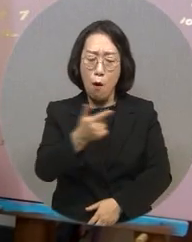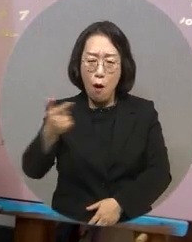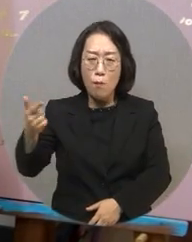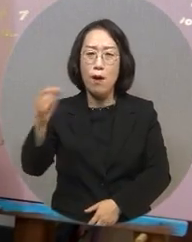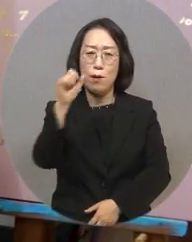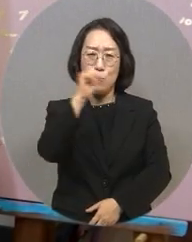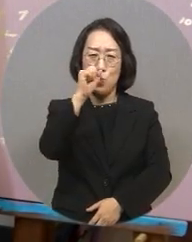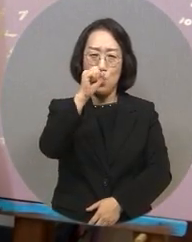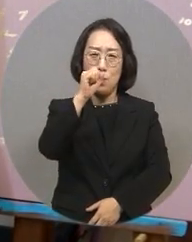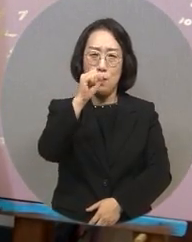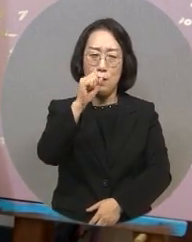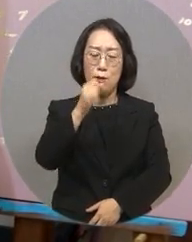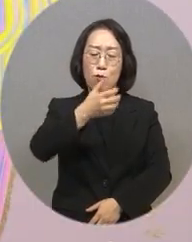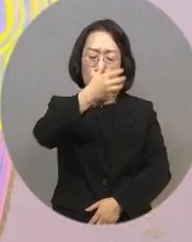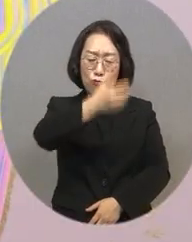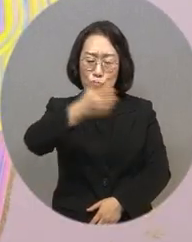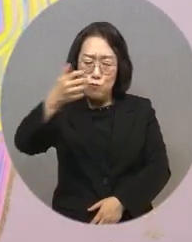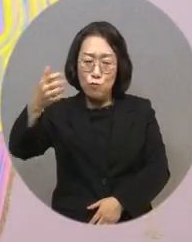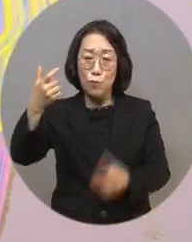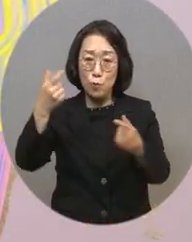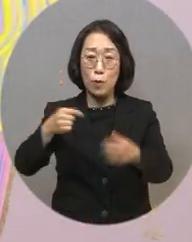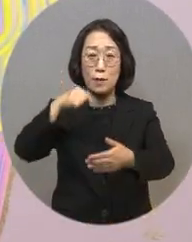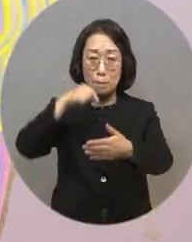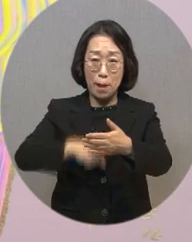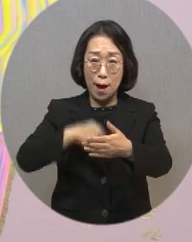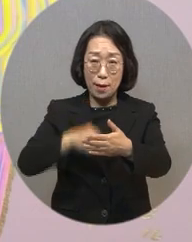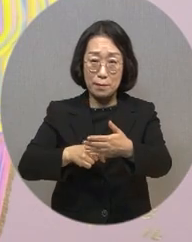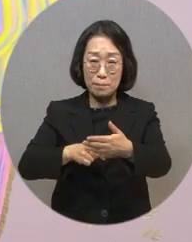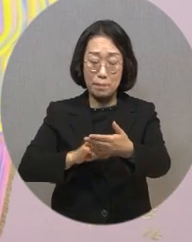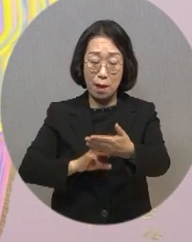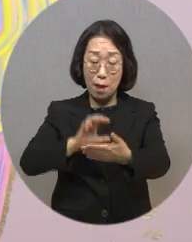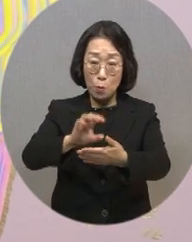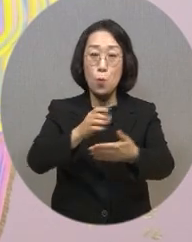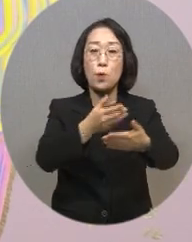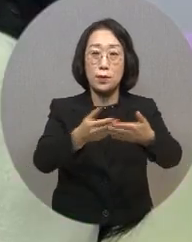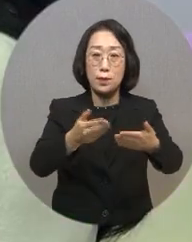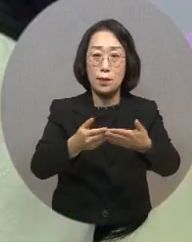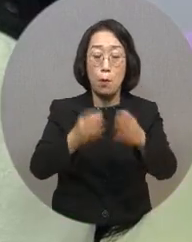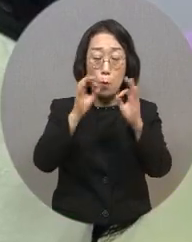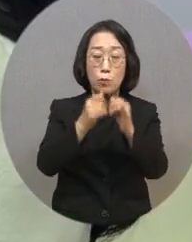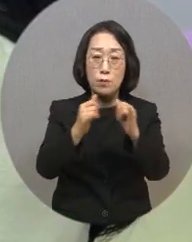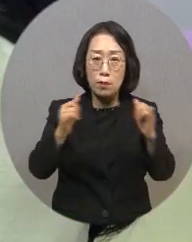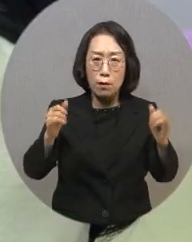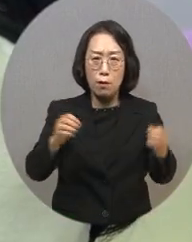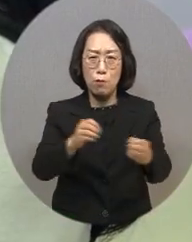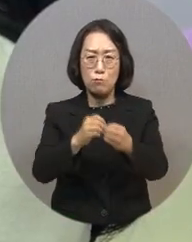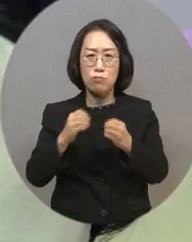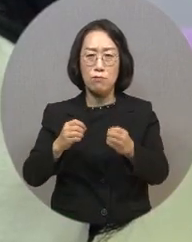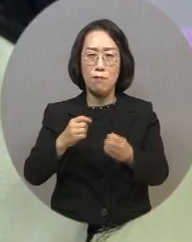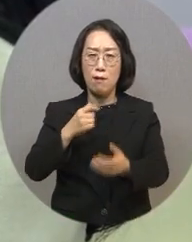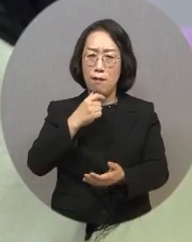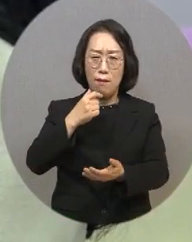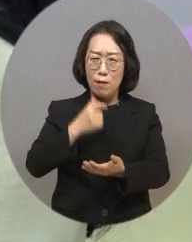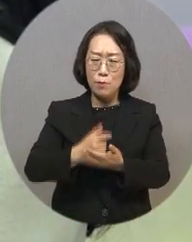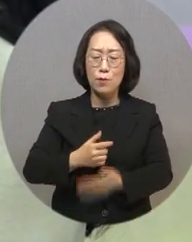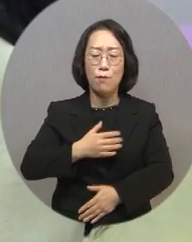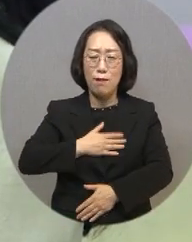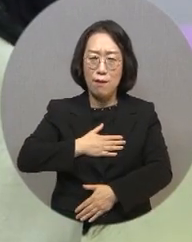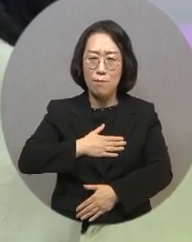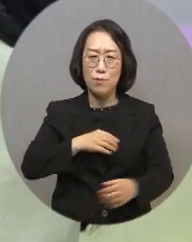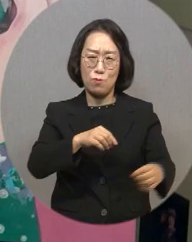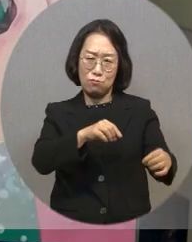하는 꿈과 같은 감정을 담아내어 관객들에게 더욱 풍부한 감성을